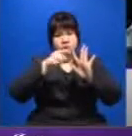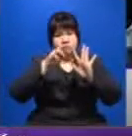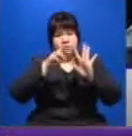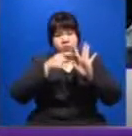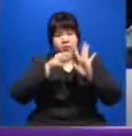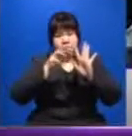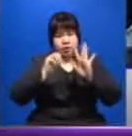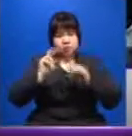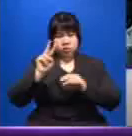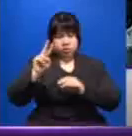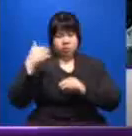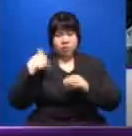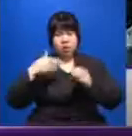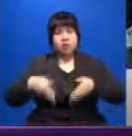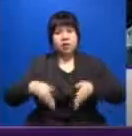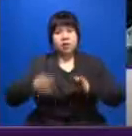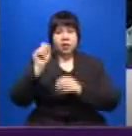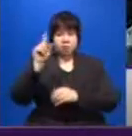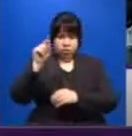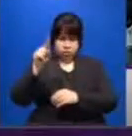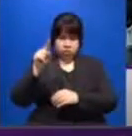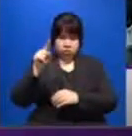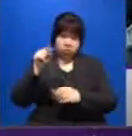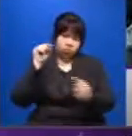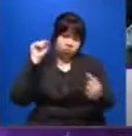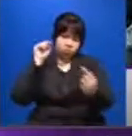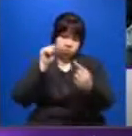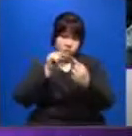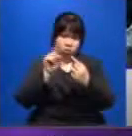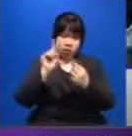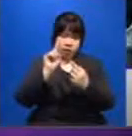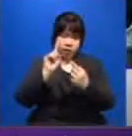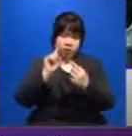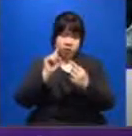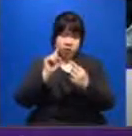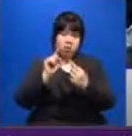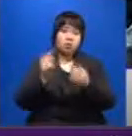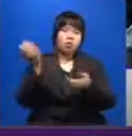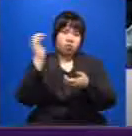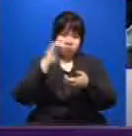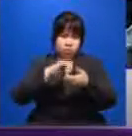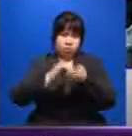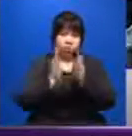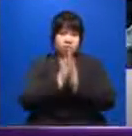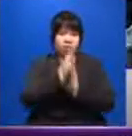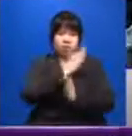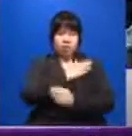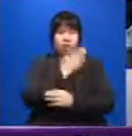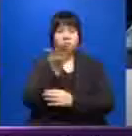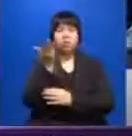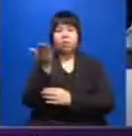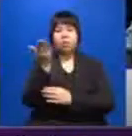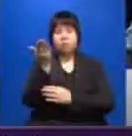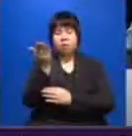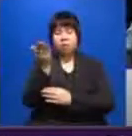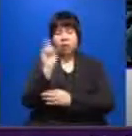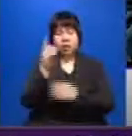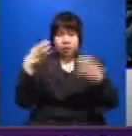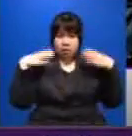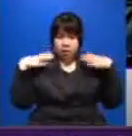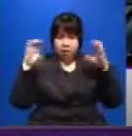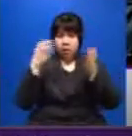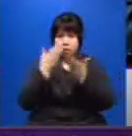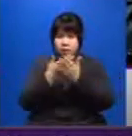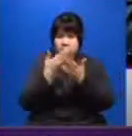คะนองมุ่งหน้าเข้าสู่ศูนย์ราชการร่วมสมทบกับพระพุทธอิสระเรียกร้องเงินรับจำนำข้าวจากรัฐบาล